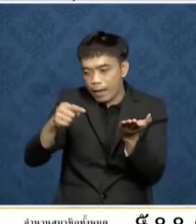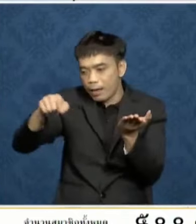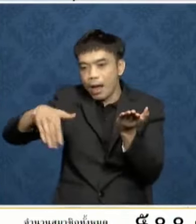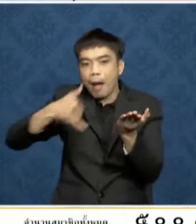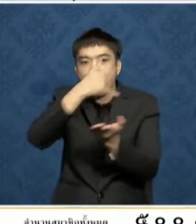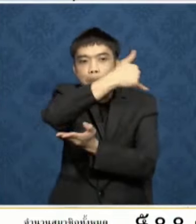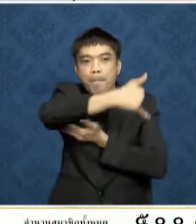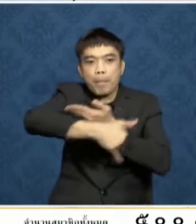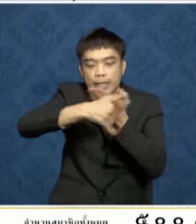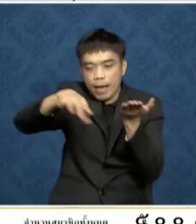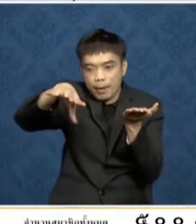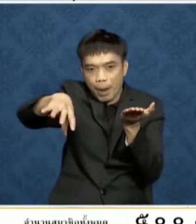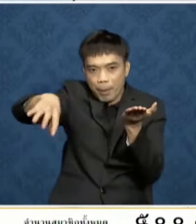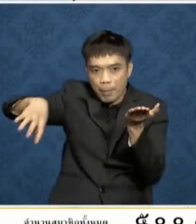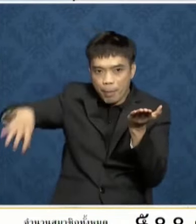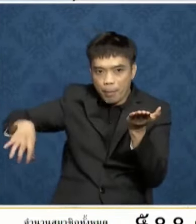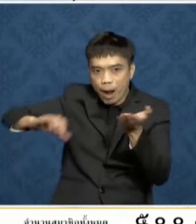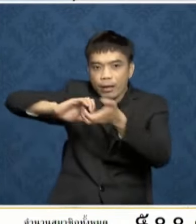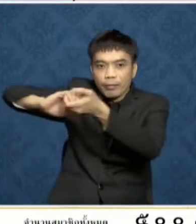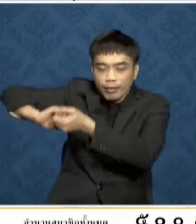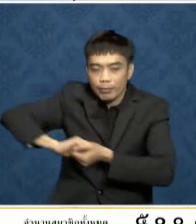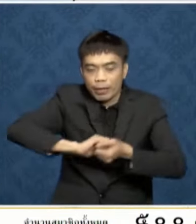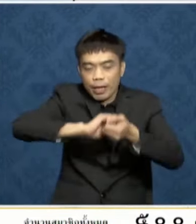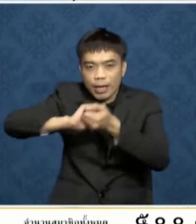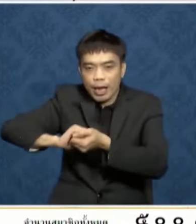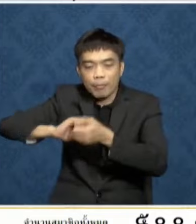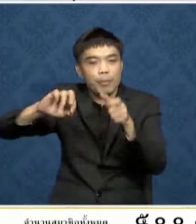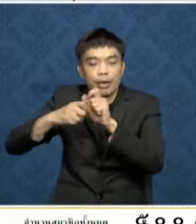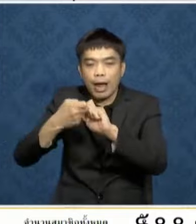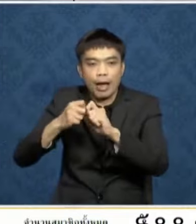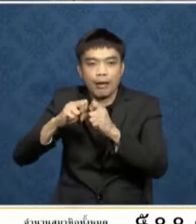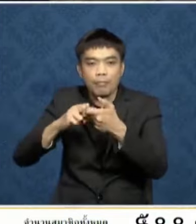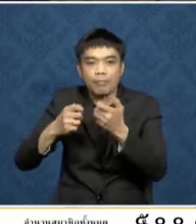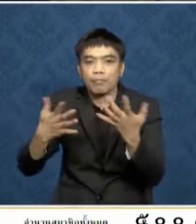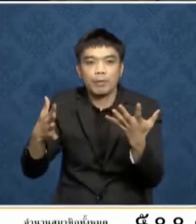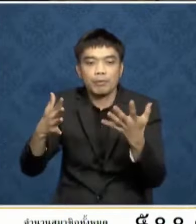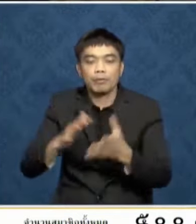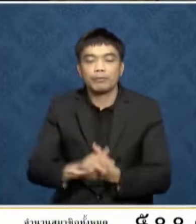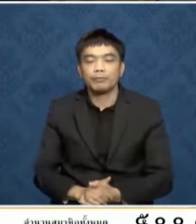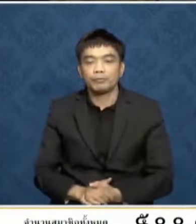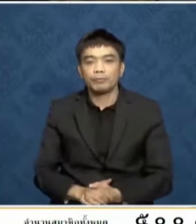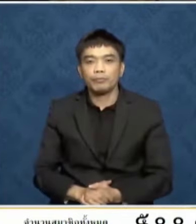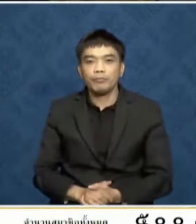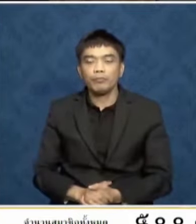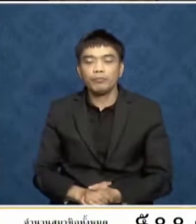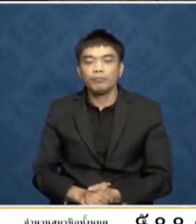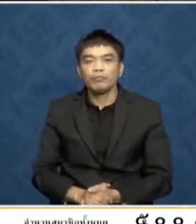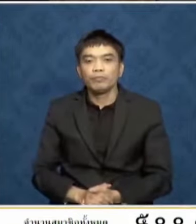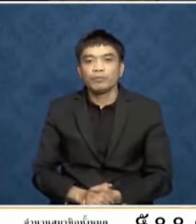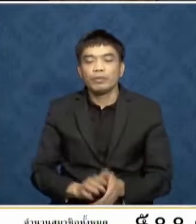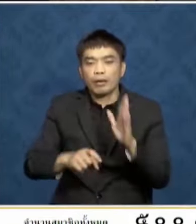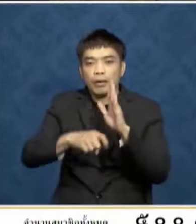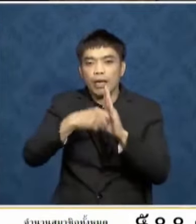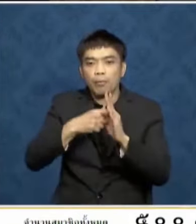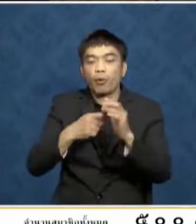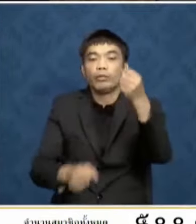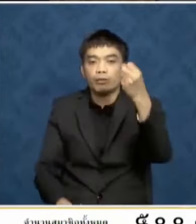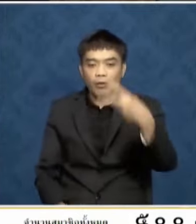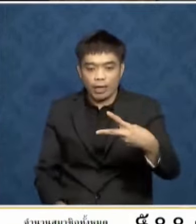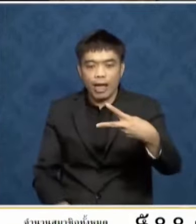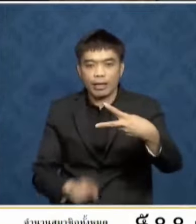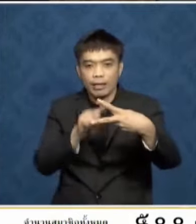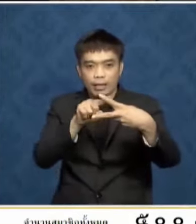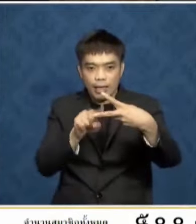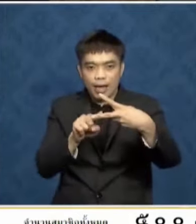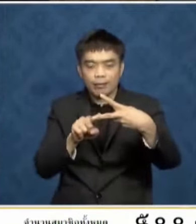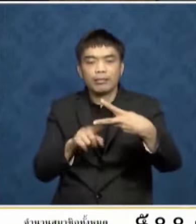ทั้หมดทำให้เรื่องนี้กไมคอยกทประเทศไทยด้เช่นกันจากเหตุกณ์สองอยางที่ผมได้นำเสนอ กจะเหนได้ว่าไม่มอัไหนที่ไทย